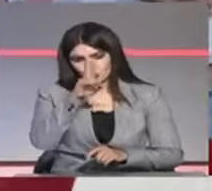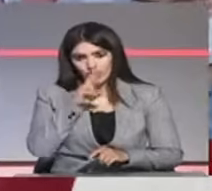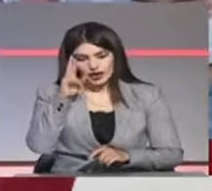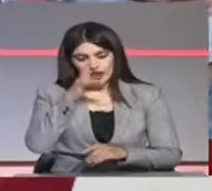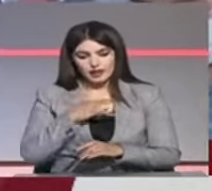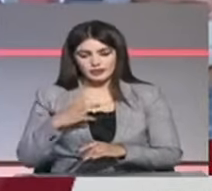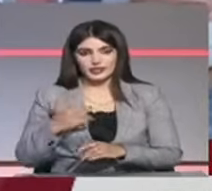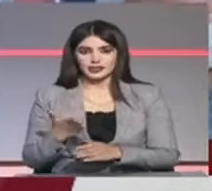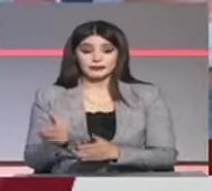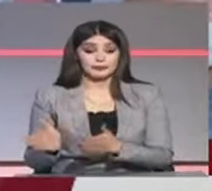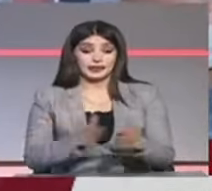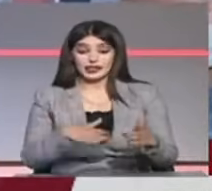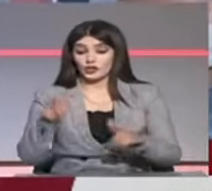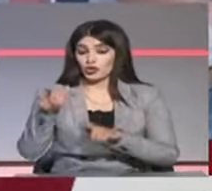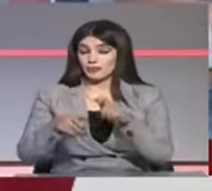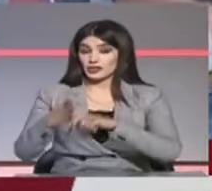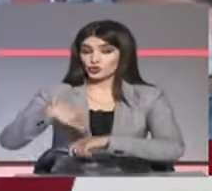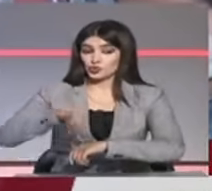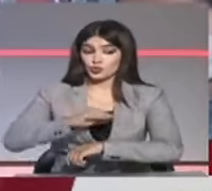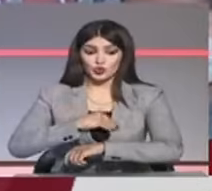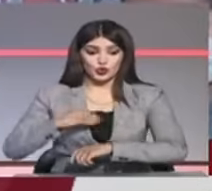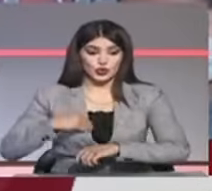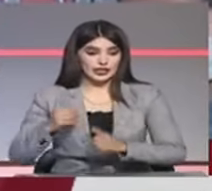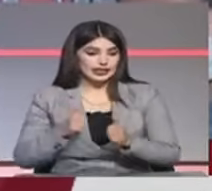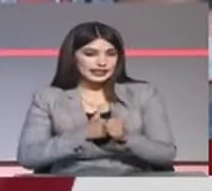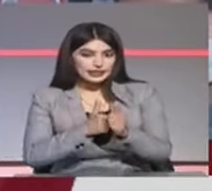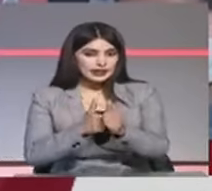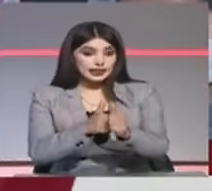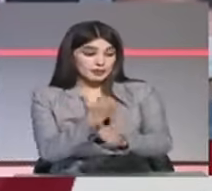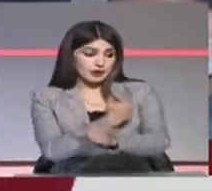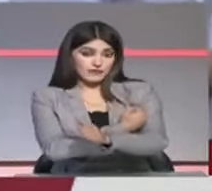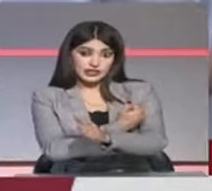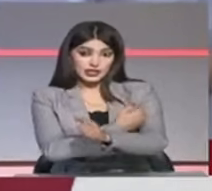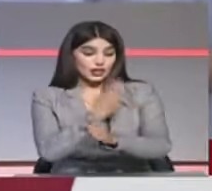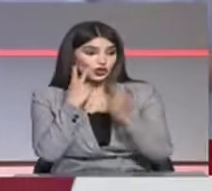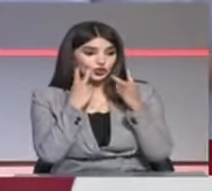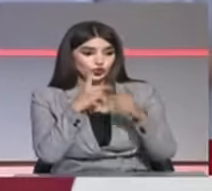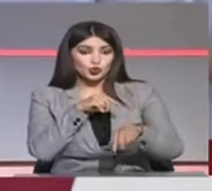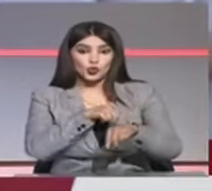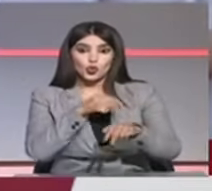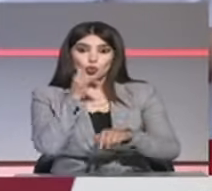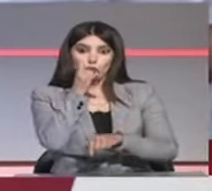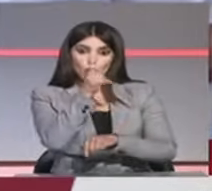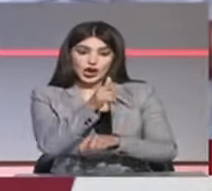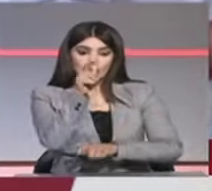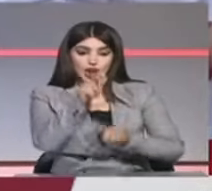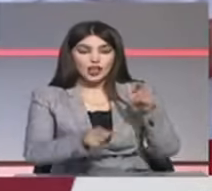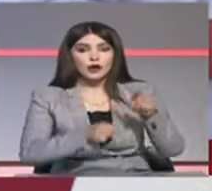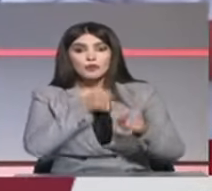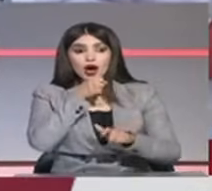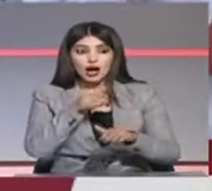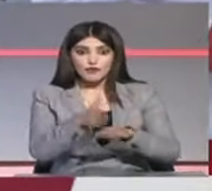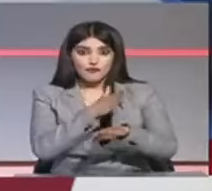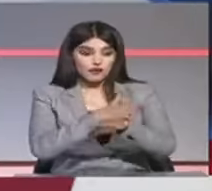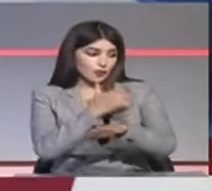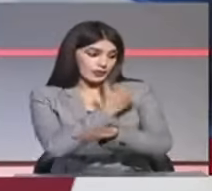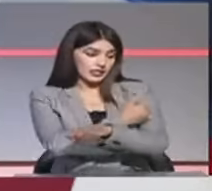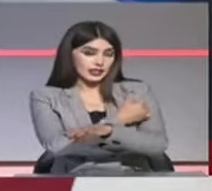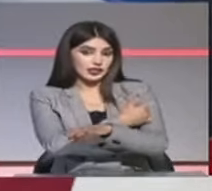الاطار الطبيه القائمه على سير عمليه التلقيح اعتبر ان طولي فتره انتظار المسنين قبل